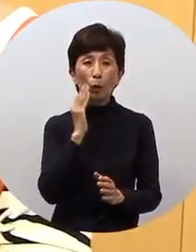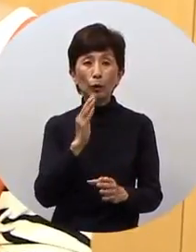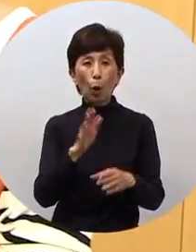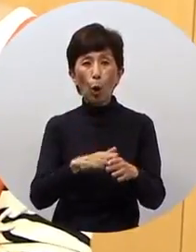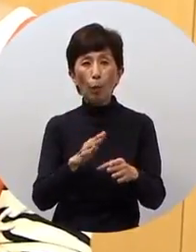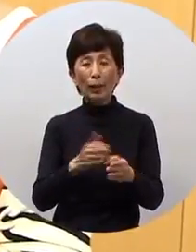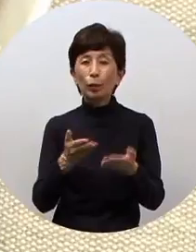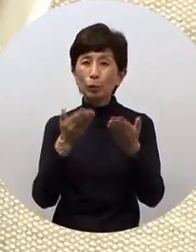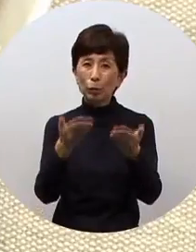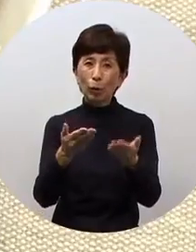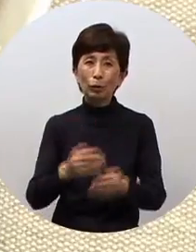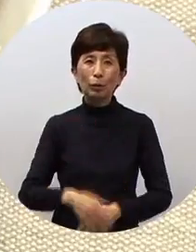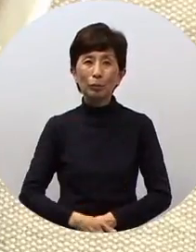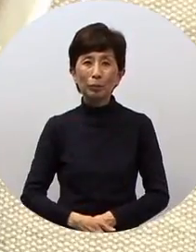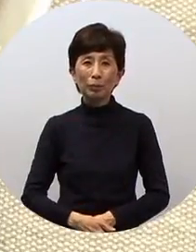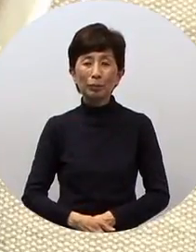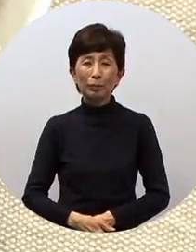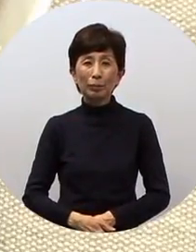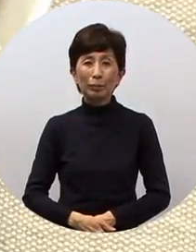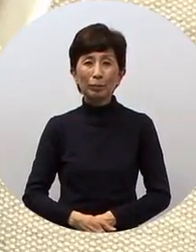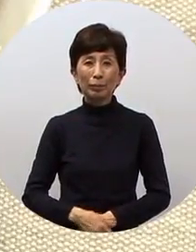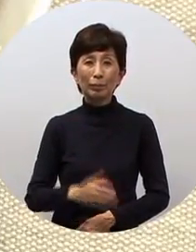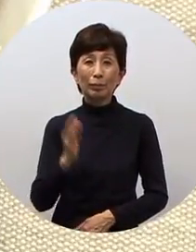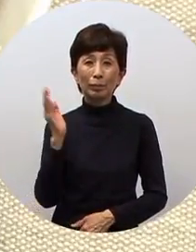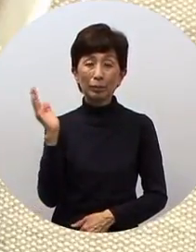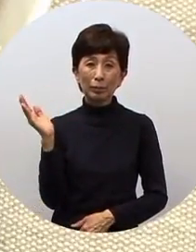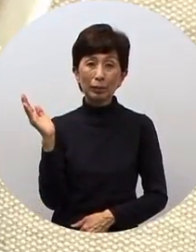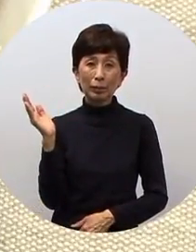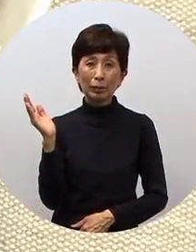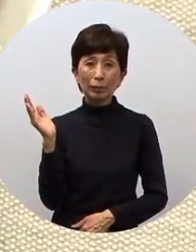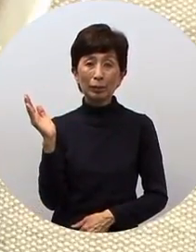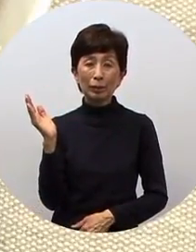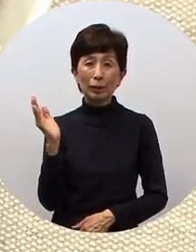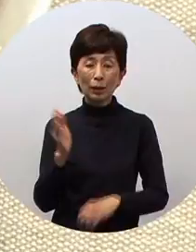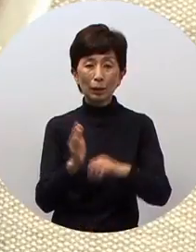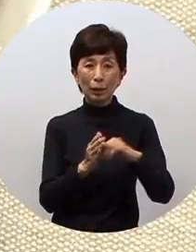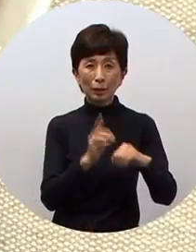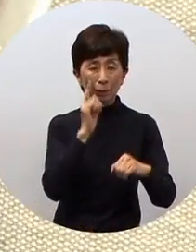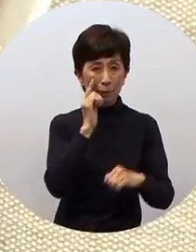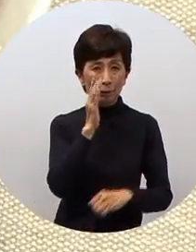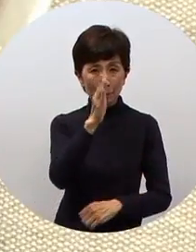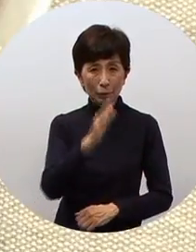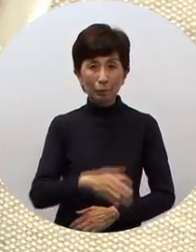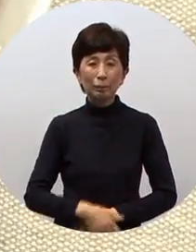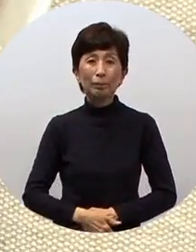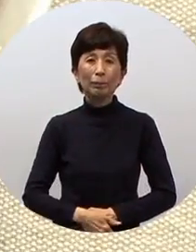あっという間に出来上がる炊き込みご飯、お試しください。